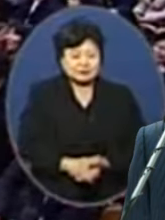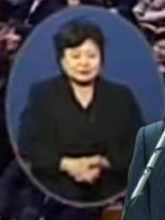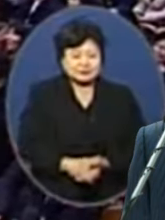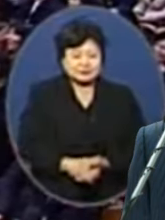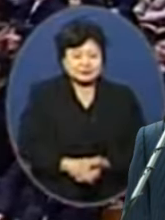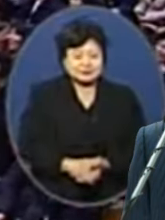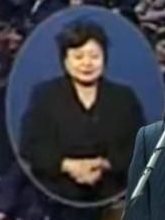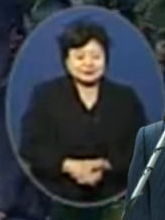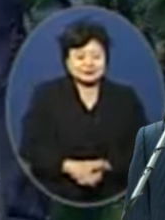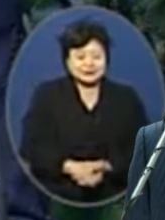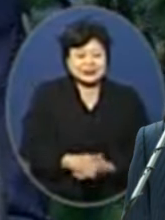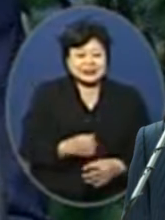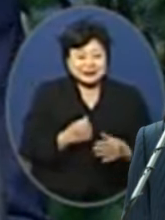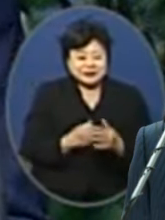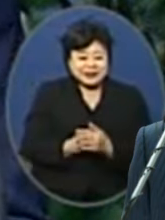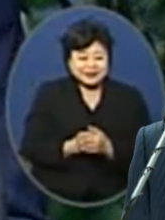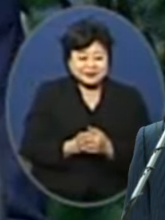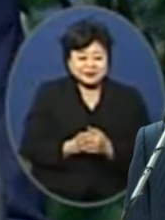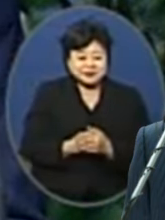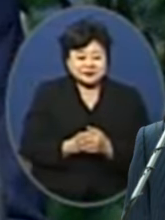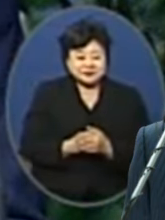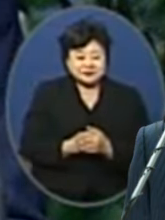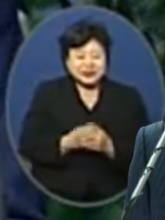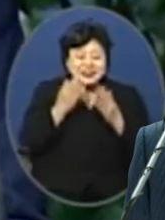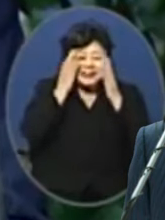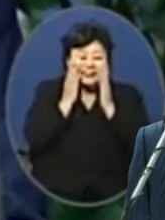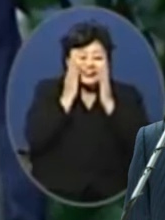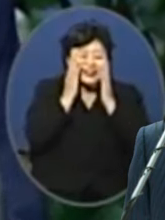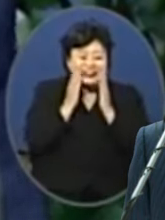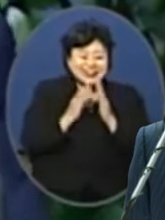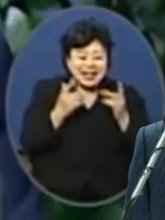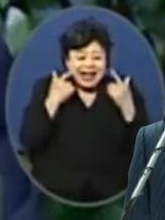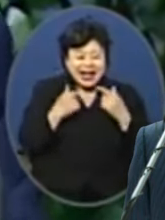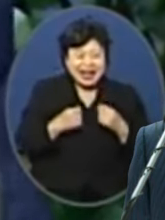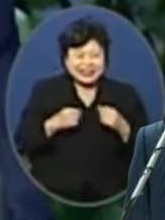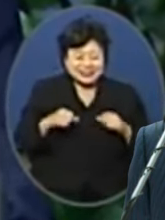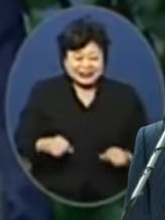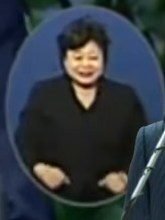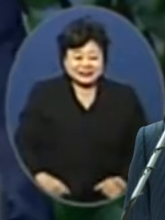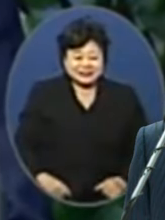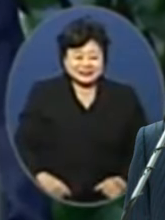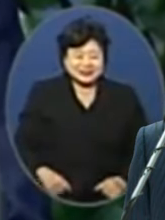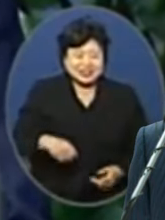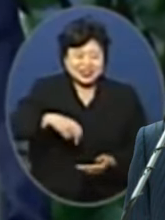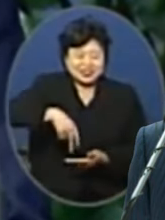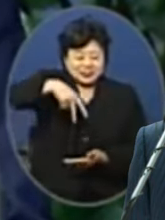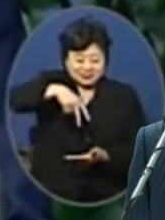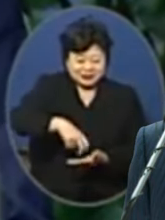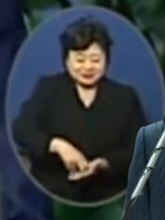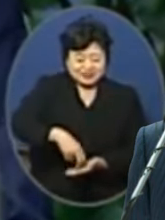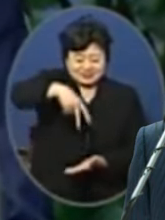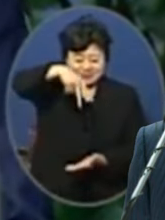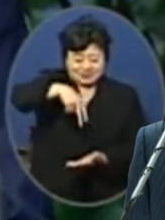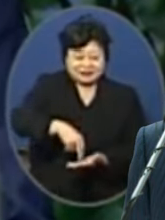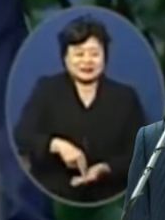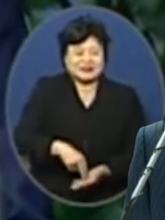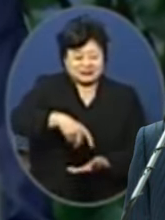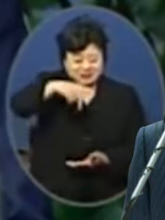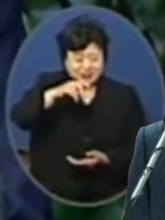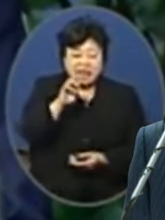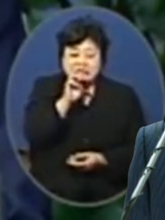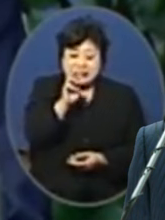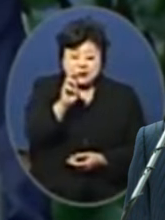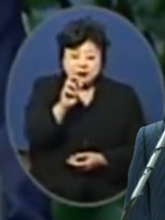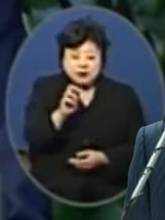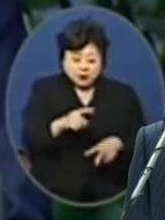혼란하지 그러므로 세수할 때 항상이 앉았다가 이났다 서름 번을 하라고 합니다 른 번을 하면